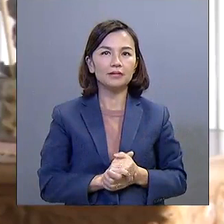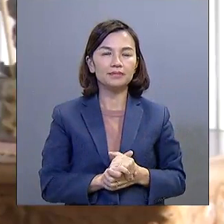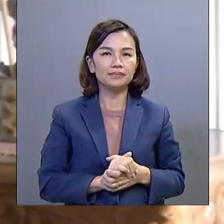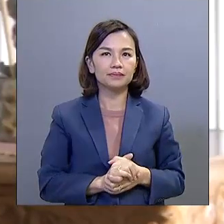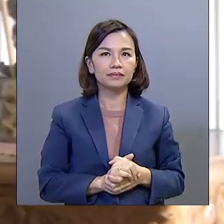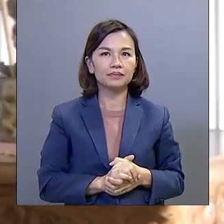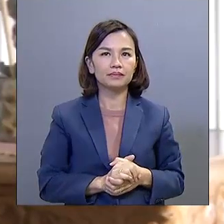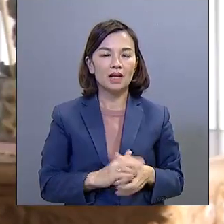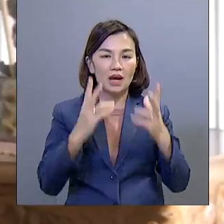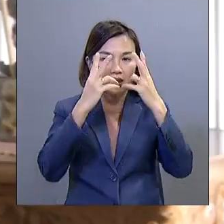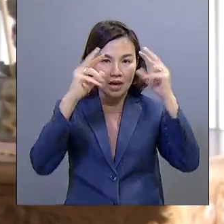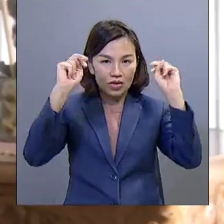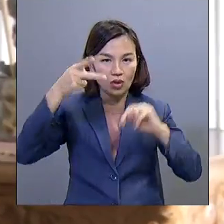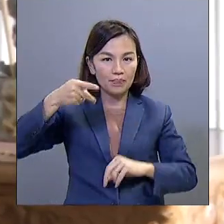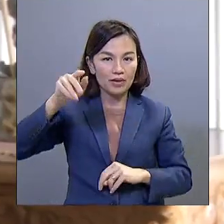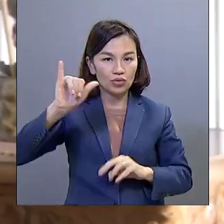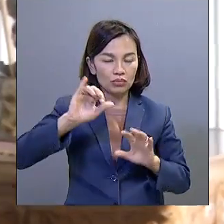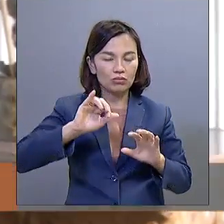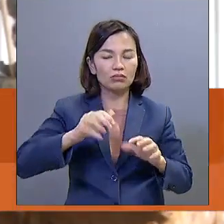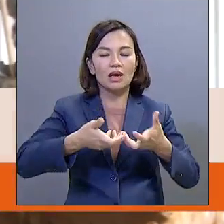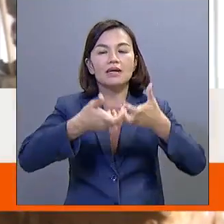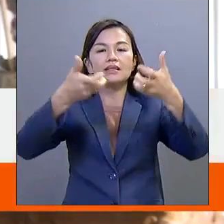ปอยู่อีกพรรคอย่างเงี้ยค่ะ